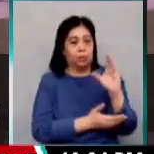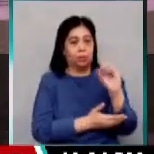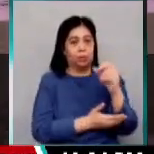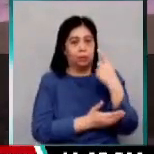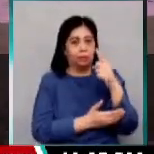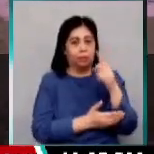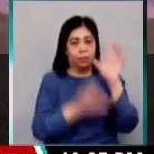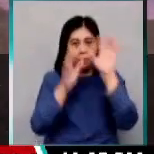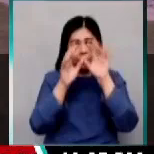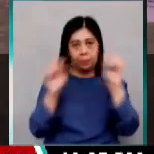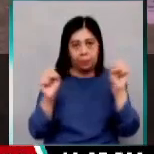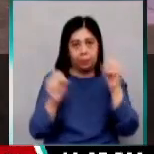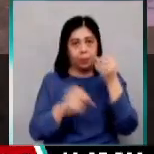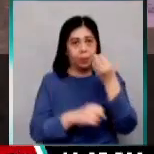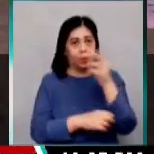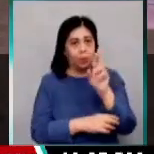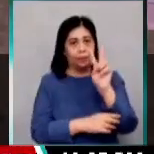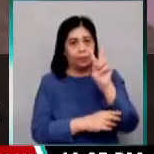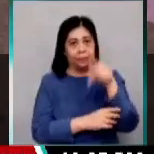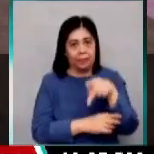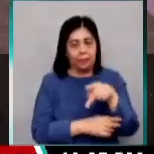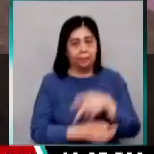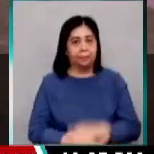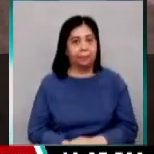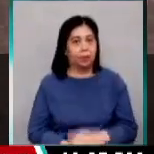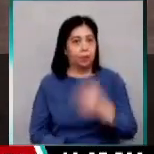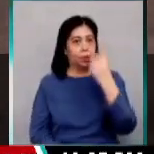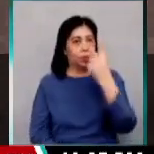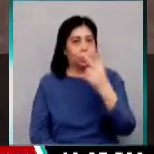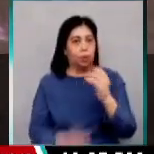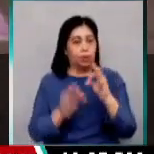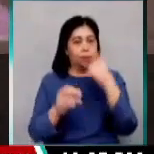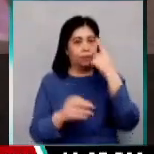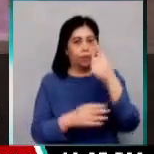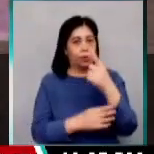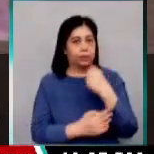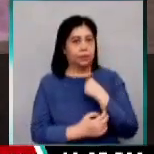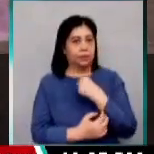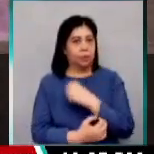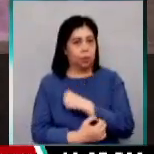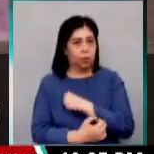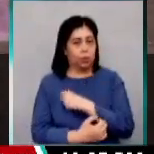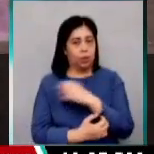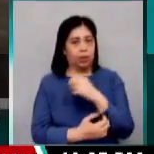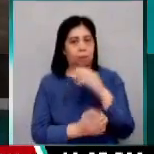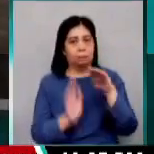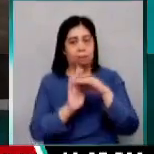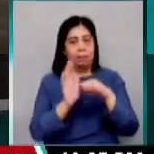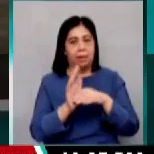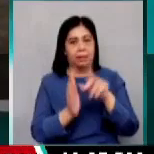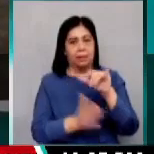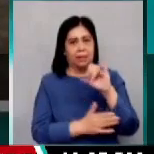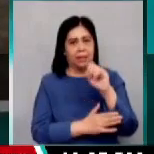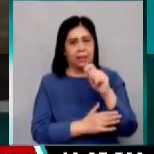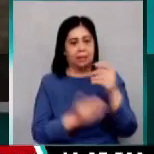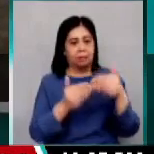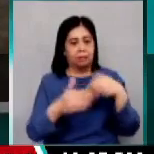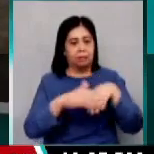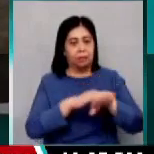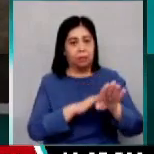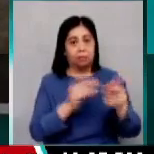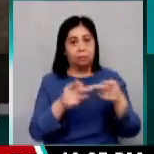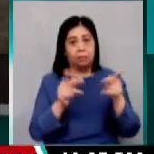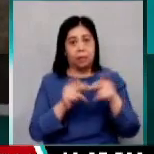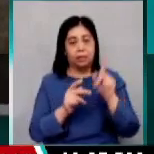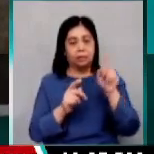o vice-presidente. Dalawa naman kung para sa pagka-senador at party list. Bago makapasok sa venue, kailangang sumailalim